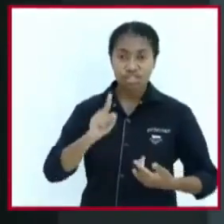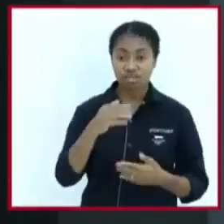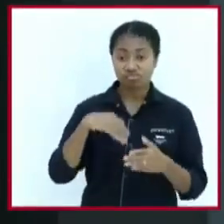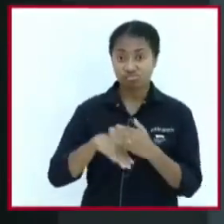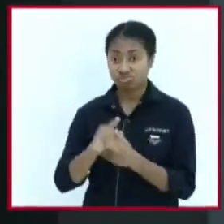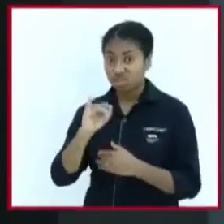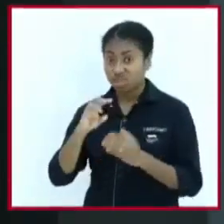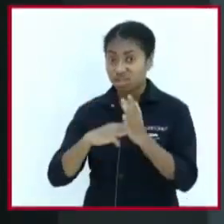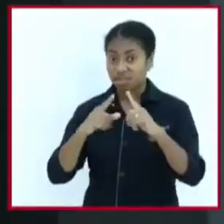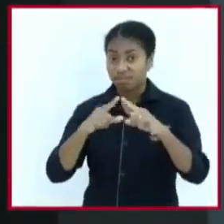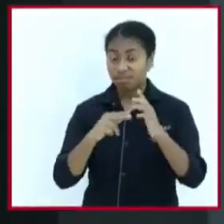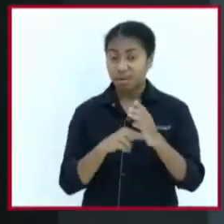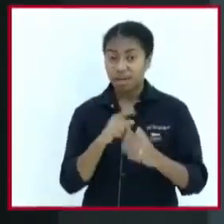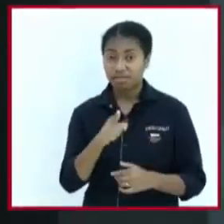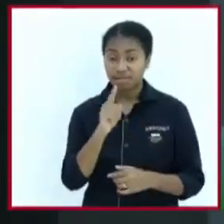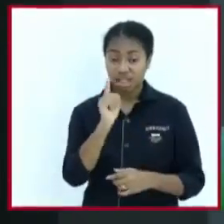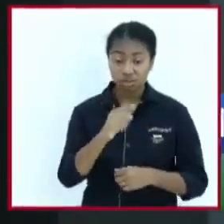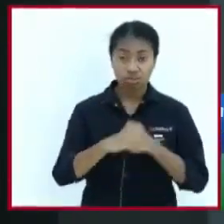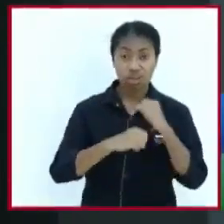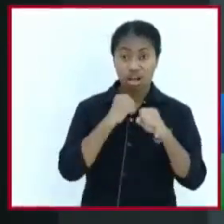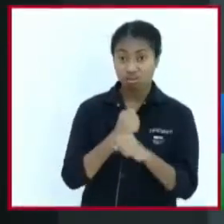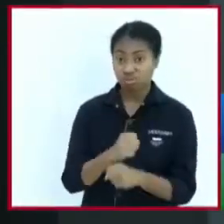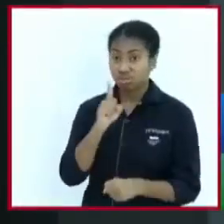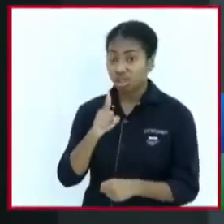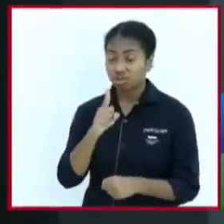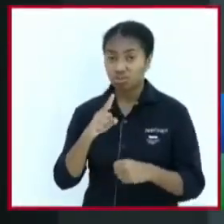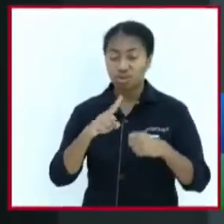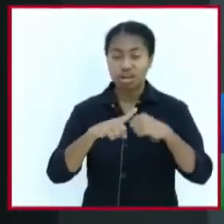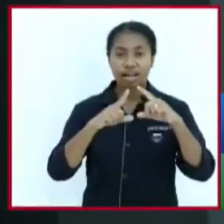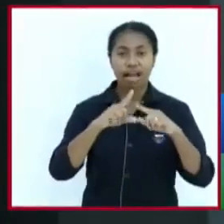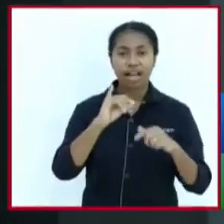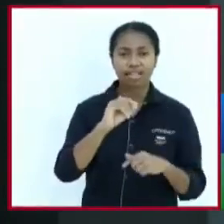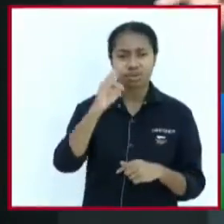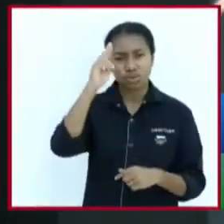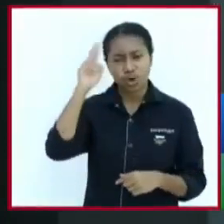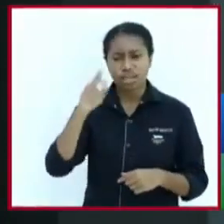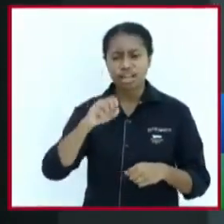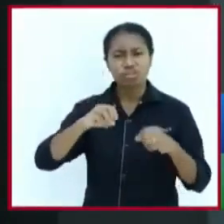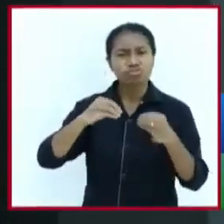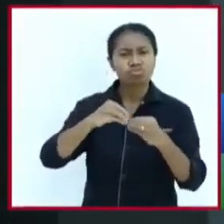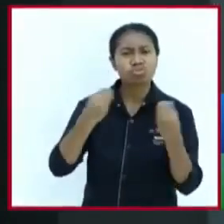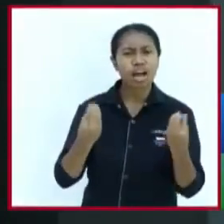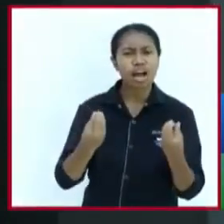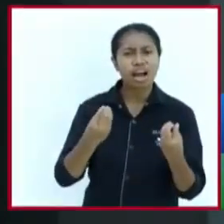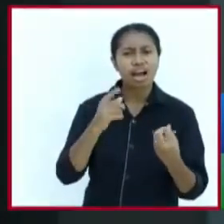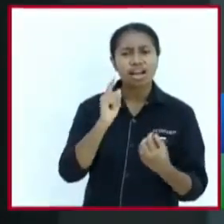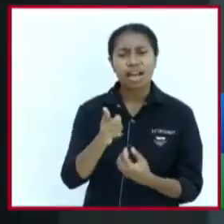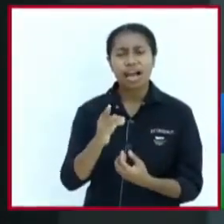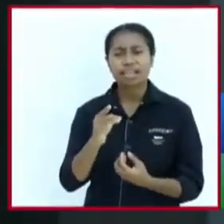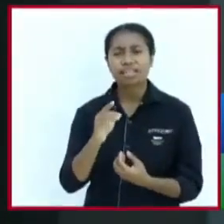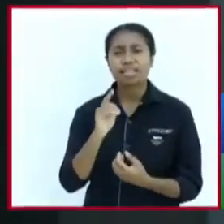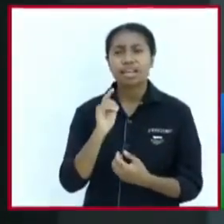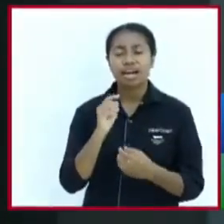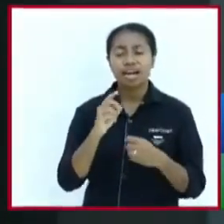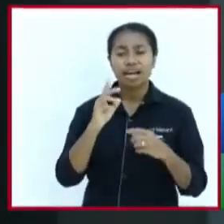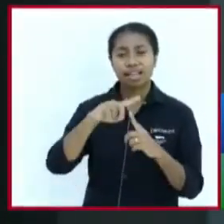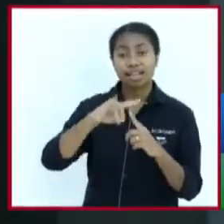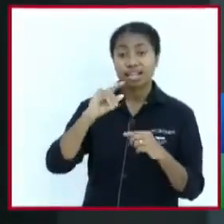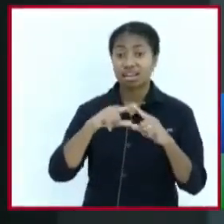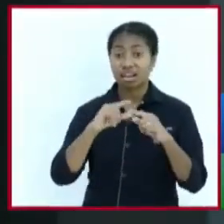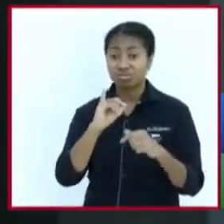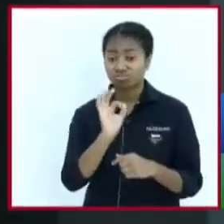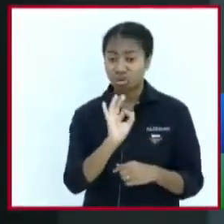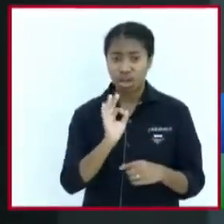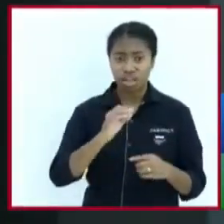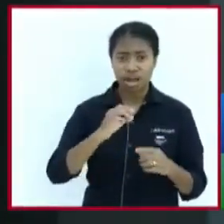besar Xamthone satu kali Yesus yang telah merobek tirai itu bukan hanya membawa umatnya ke tempat suci di bumi tapi di surga